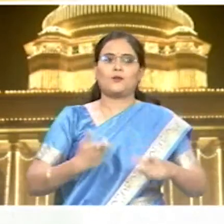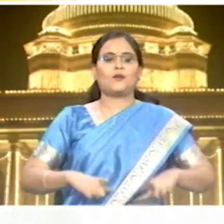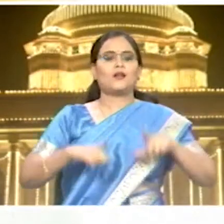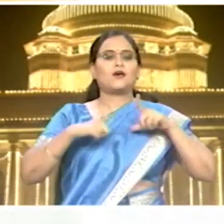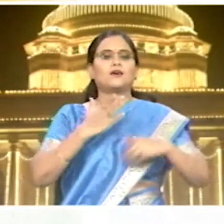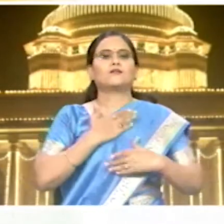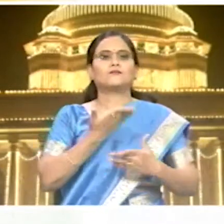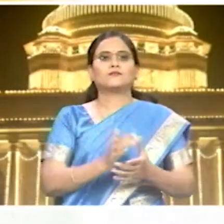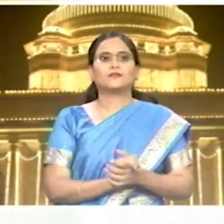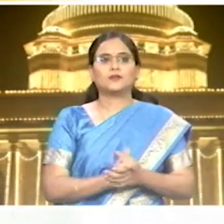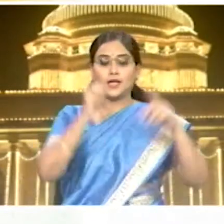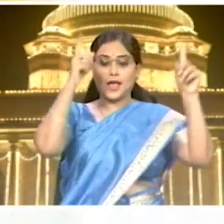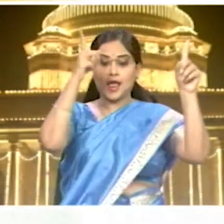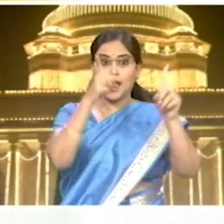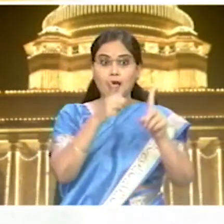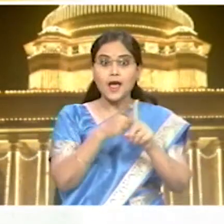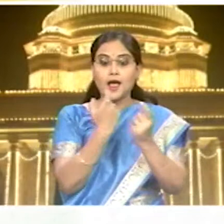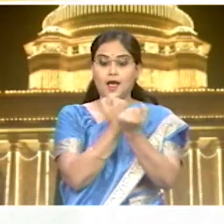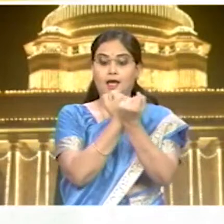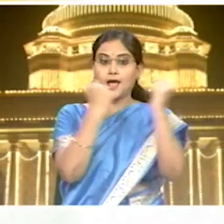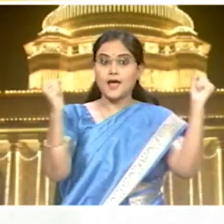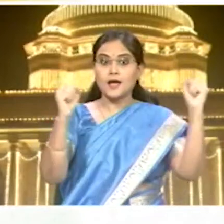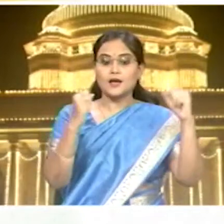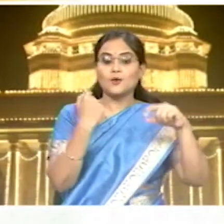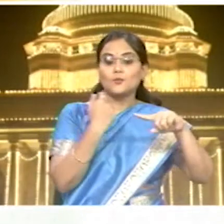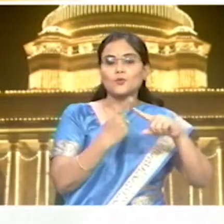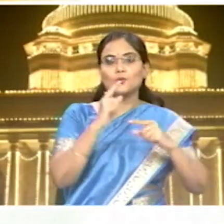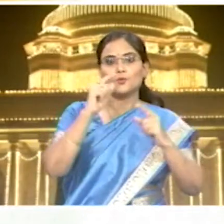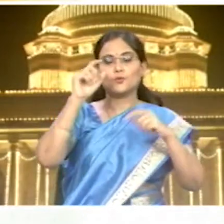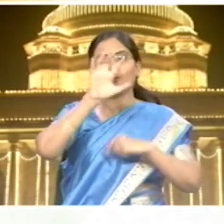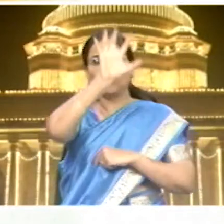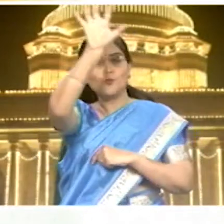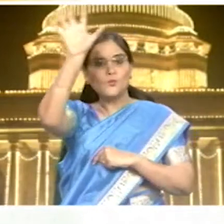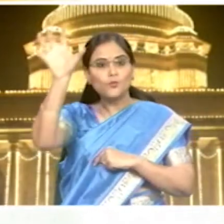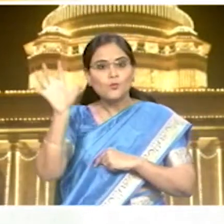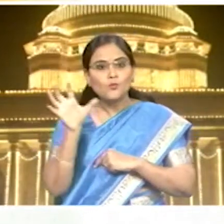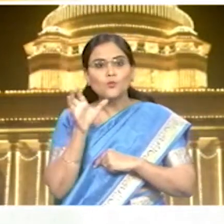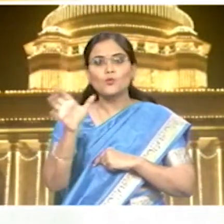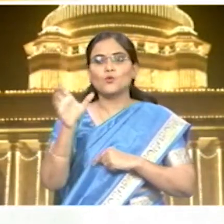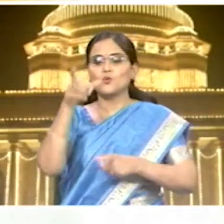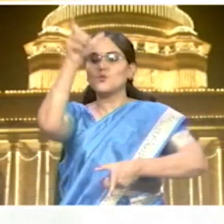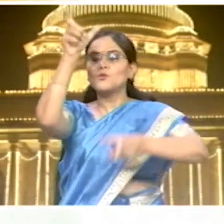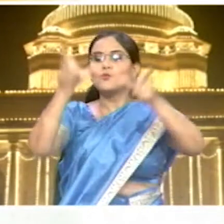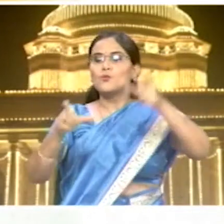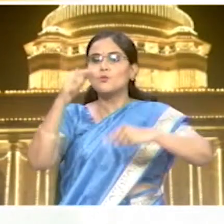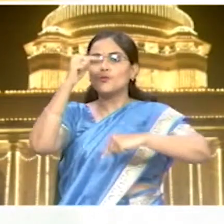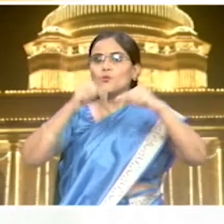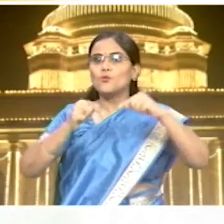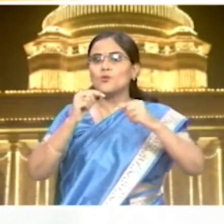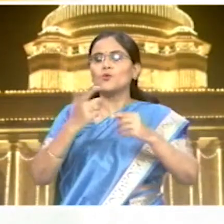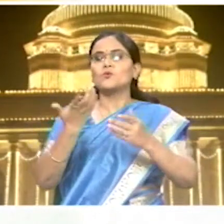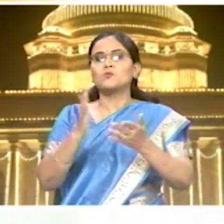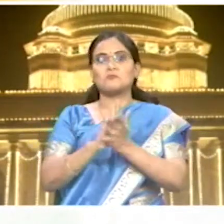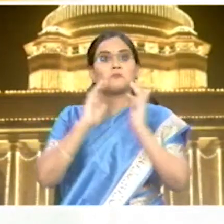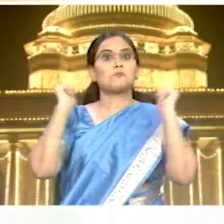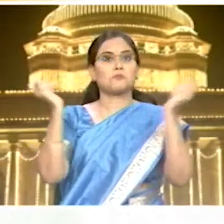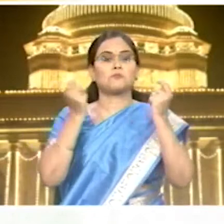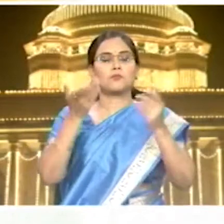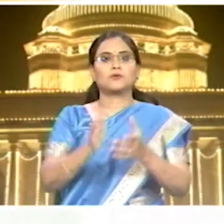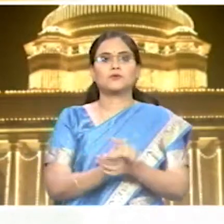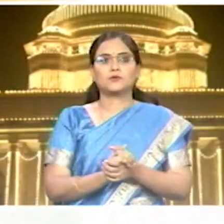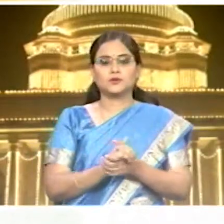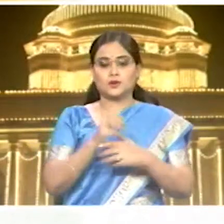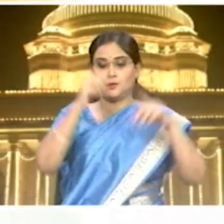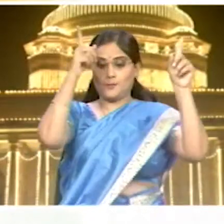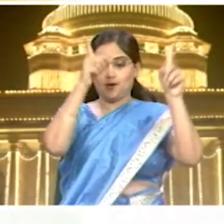आजादी हमारे साथ साथ विश्व में लोकतंत्र के हर समर्थक के लिए उत्सव का विषय है। जब भारत स्वाधीन